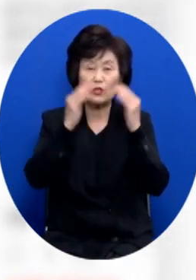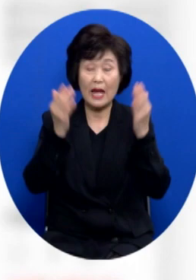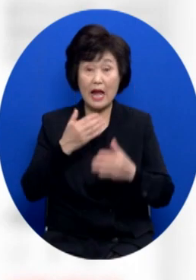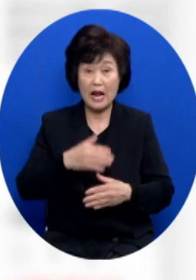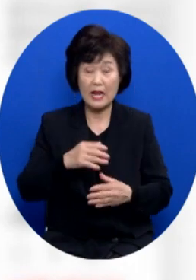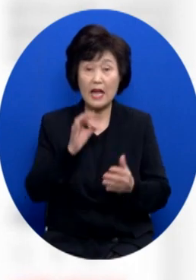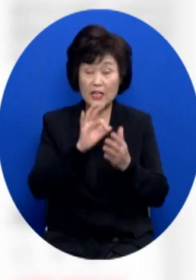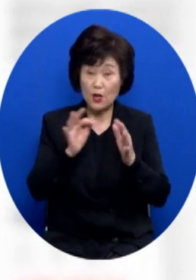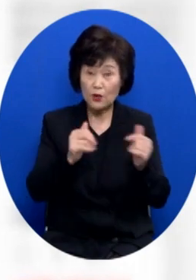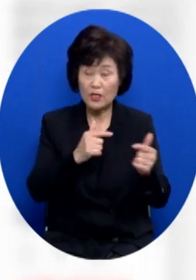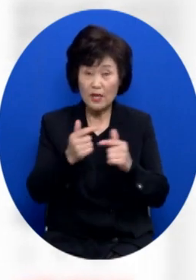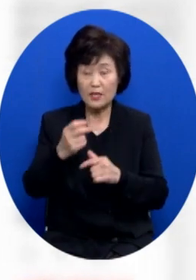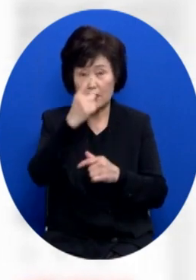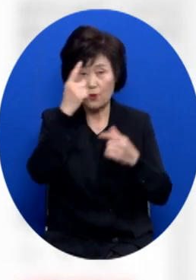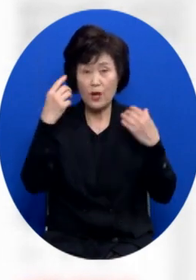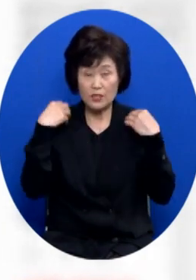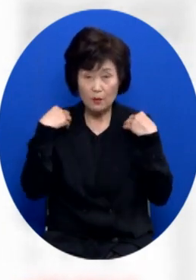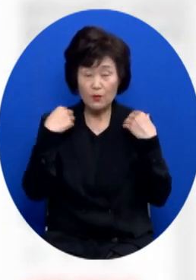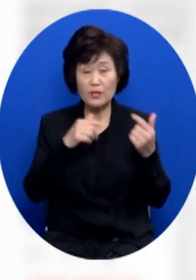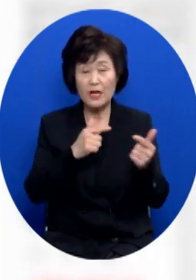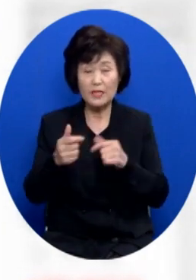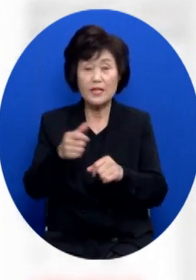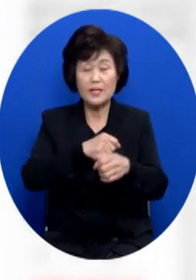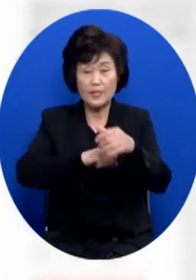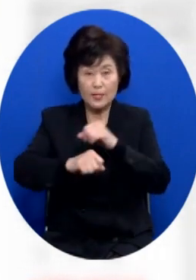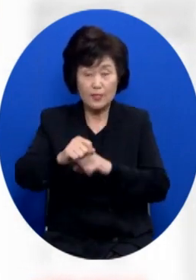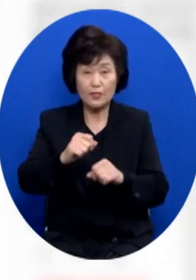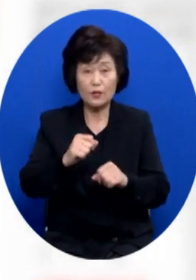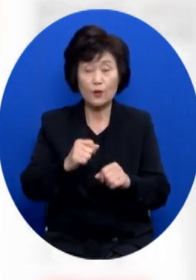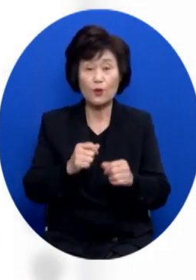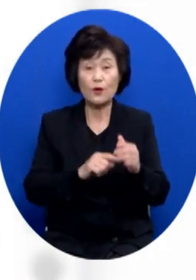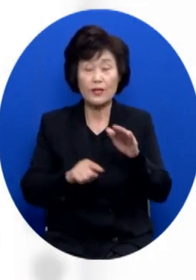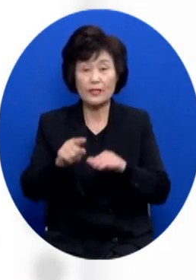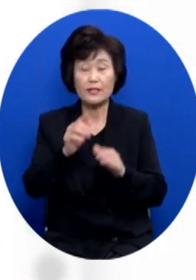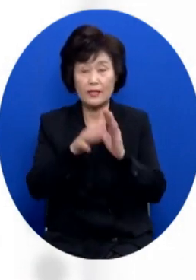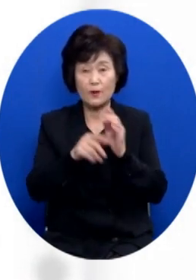소비자들은 물론 정부의 적극적인 대처도 필요한 시점이라고 강조했습니다